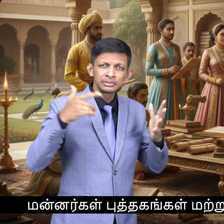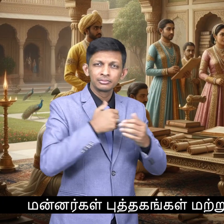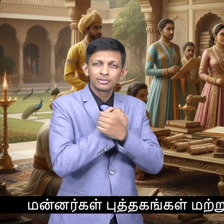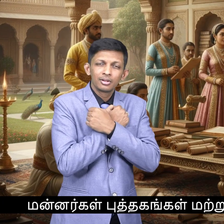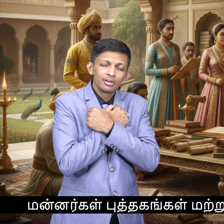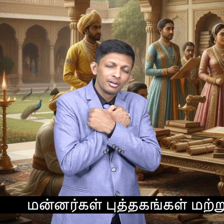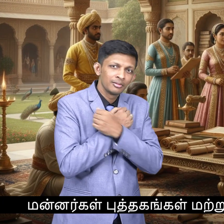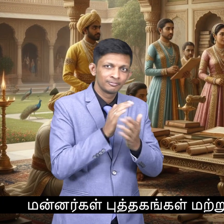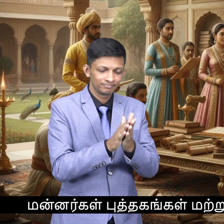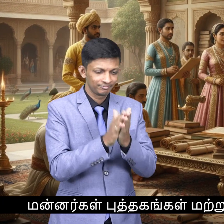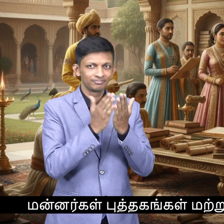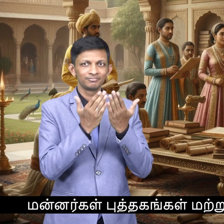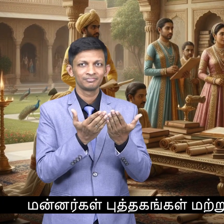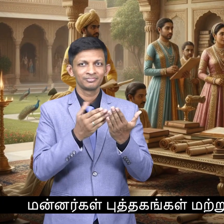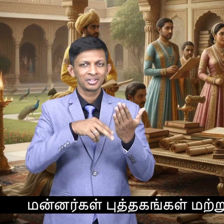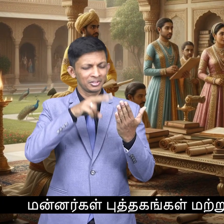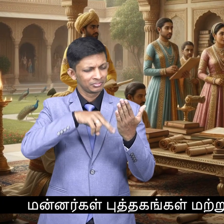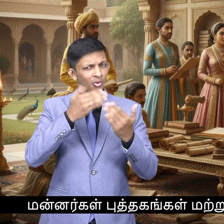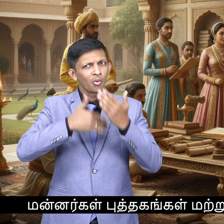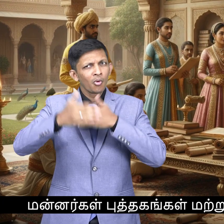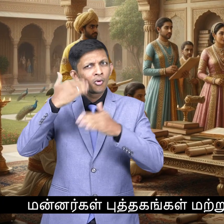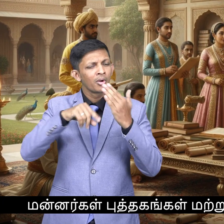மற்றும் கவிதைகளை மிகவும் விரும்பினர்.